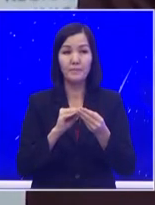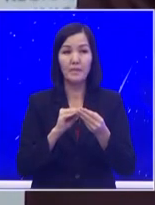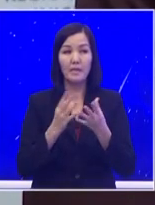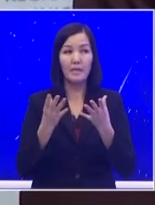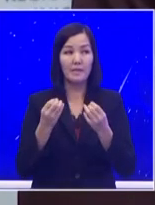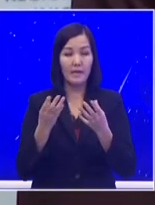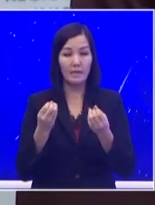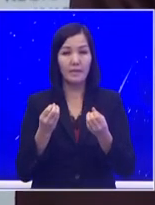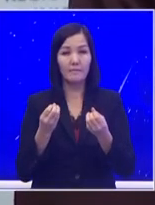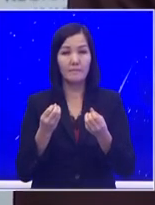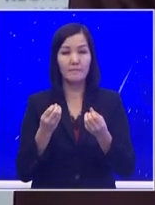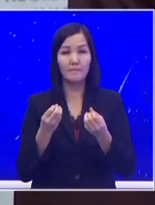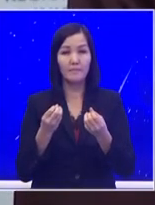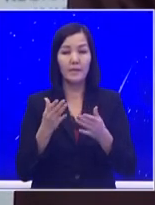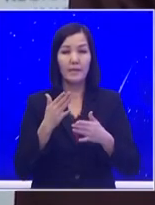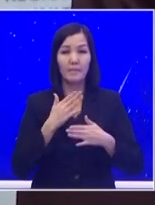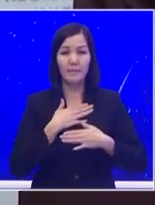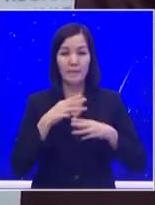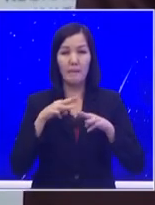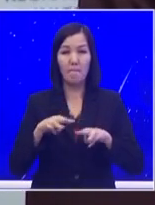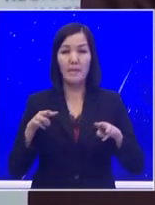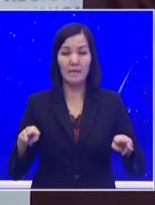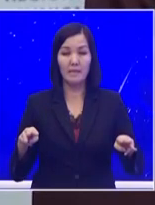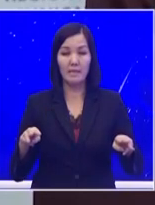сонымен бірге біздің министрлікте